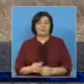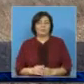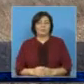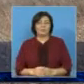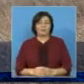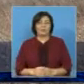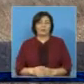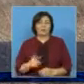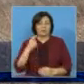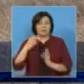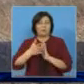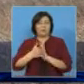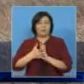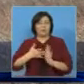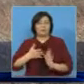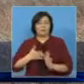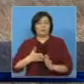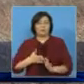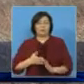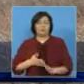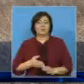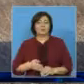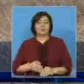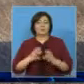проявить сознательность и придерживаться всех